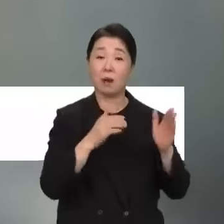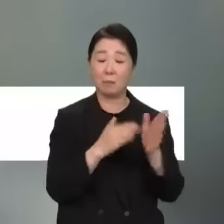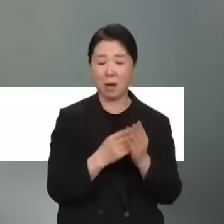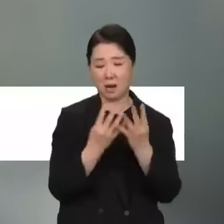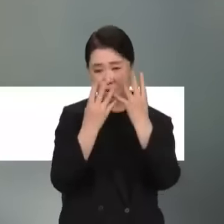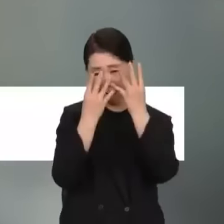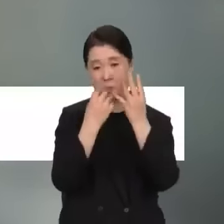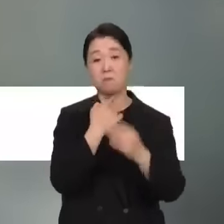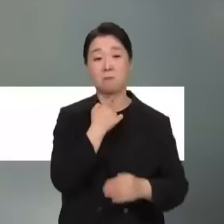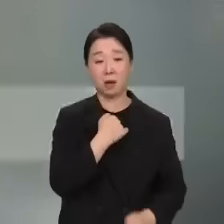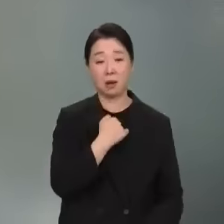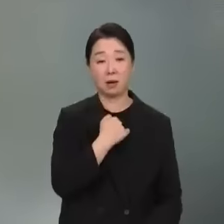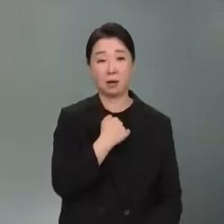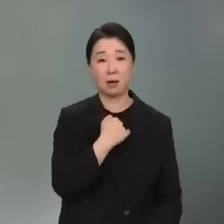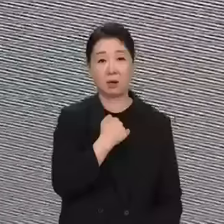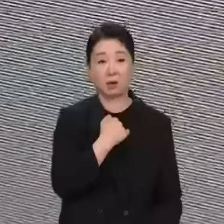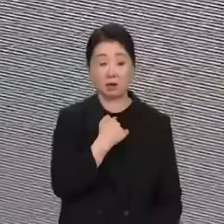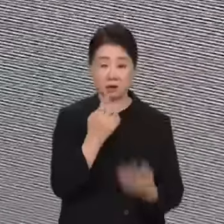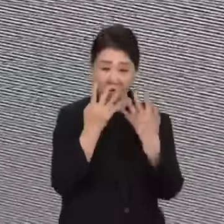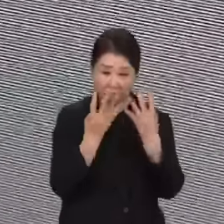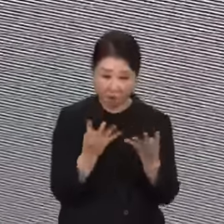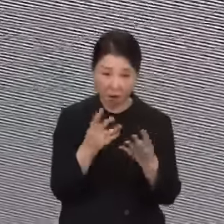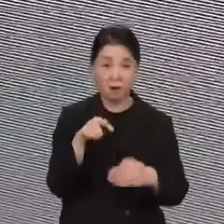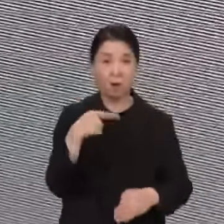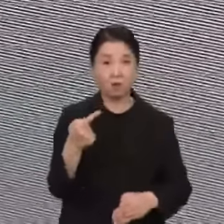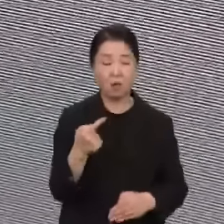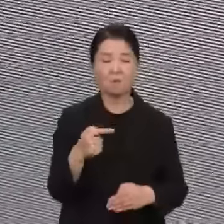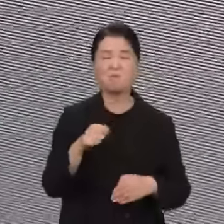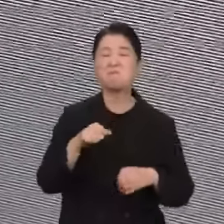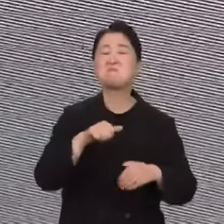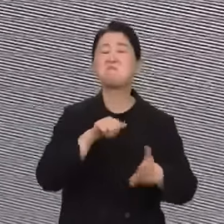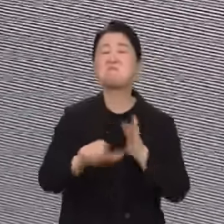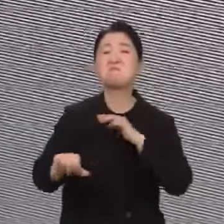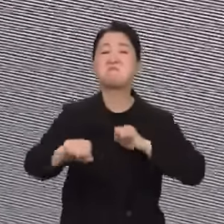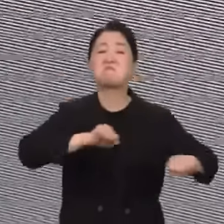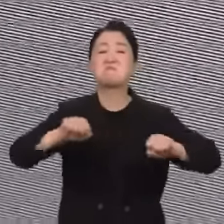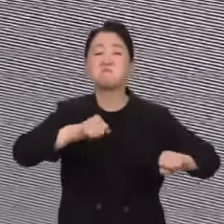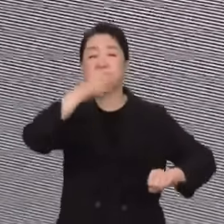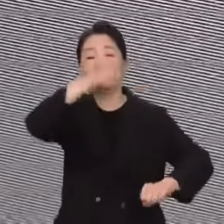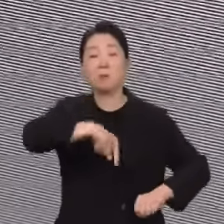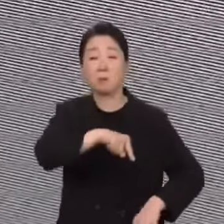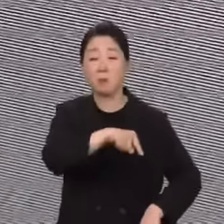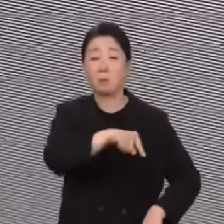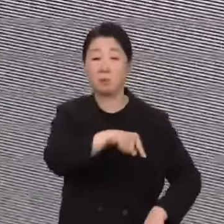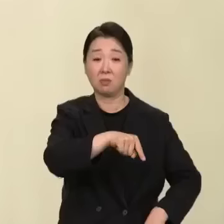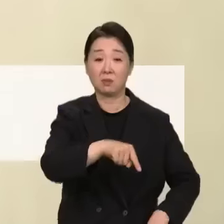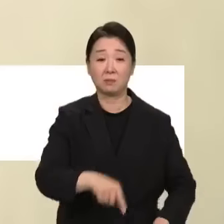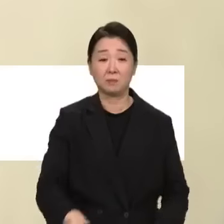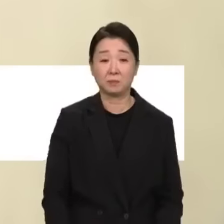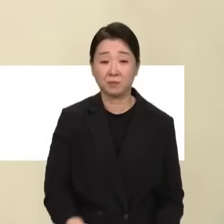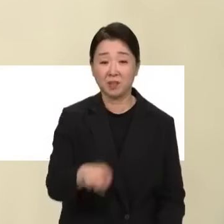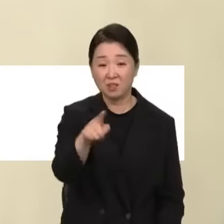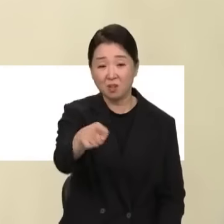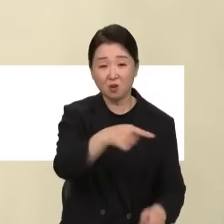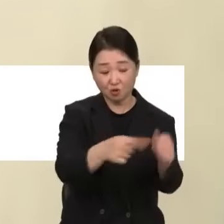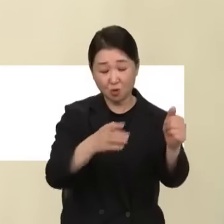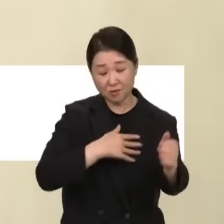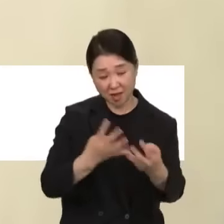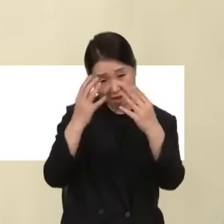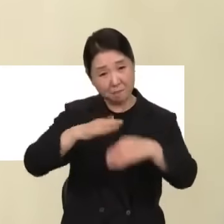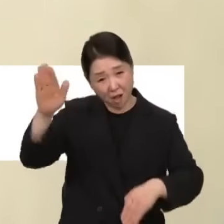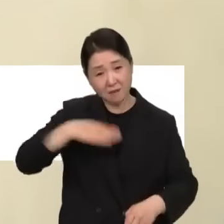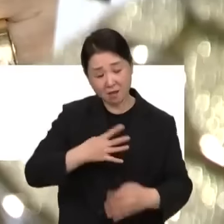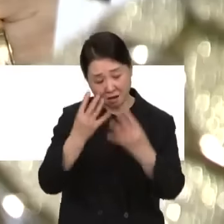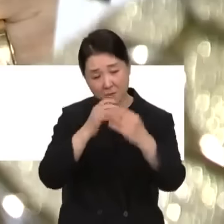감옥살이를 했습니다. 출소한 뒤에는 더 막무가내가 됐습니다. 너 죽이고 내가 빵 간다. 나는 빵이